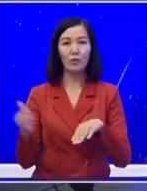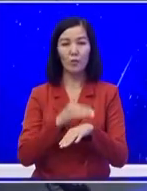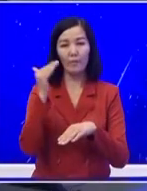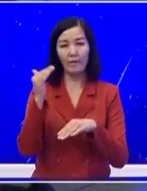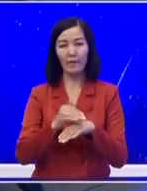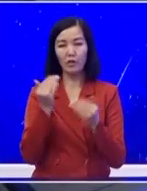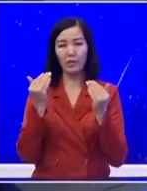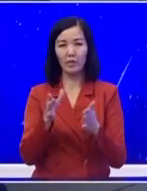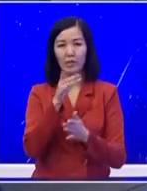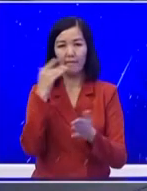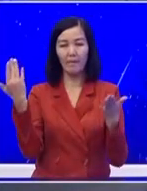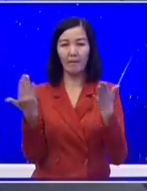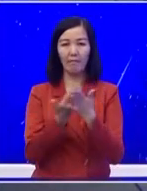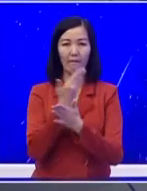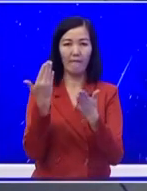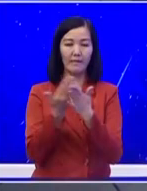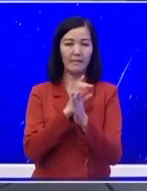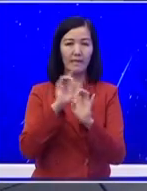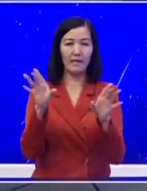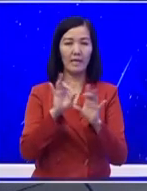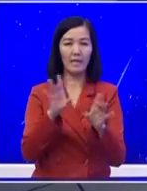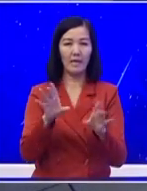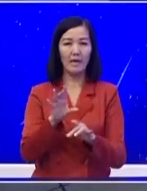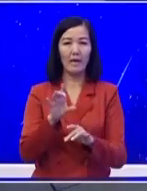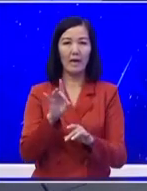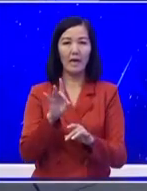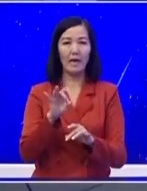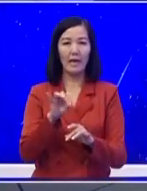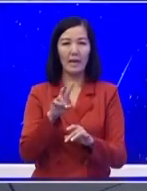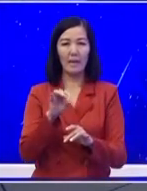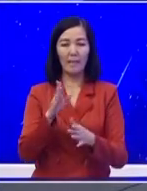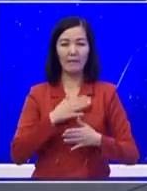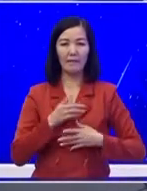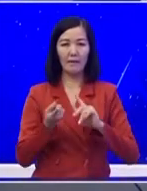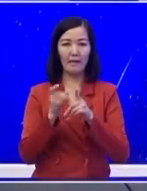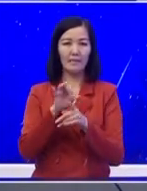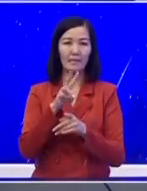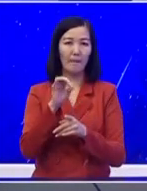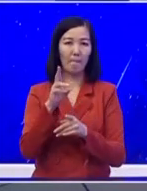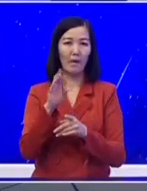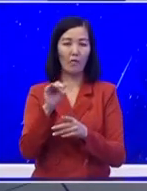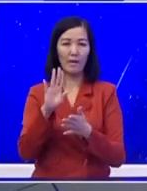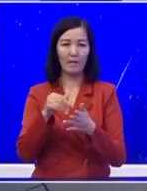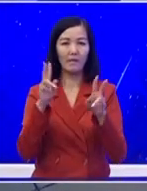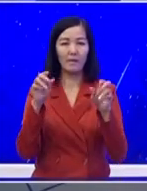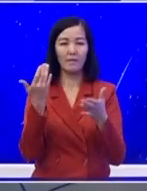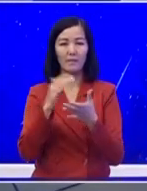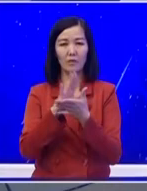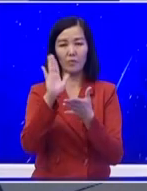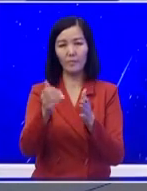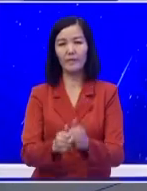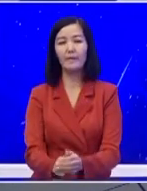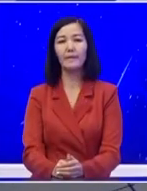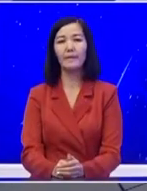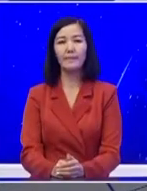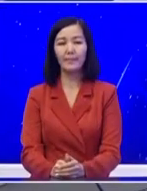Здравствуйте, время новостей на телеканале ЖТСУ. В студии я, Елеман Раймбеков, и сурдоперевод обеспечивает Айгуль Стамбекова. И в начале выпуска коротко о